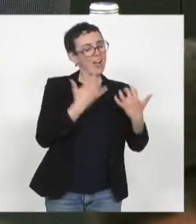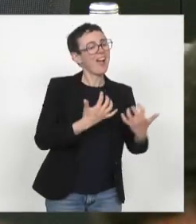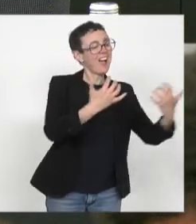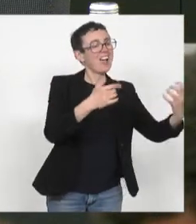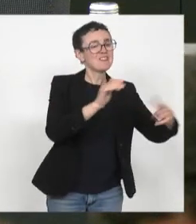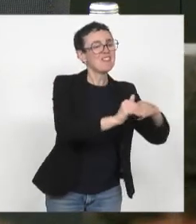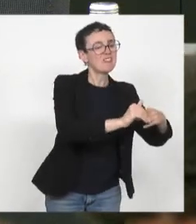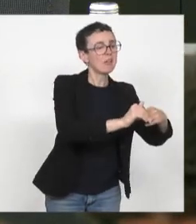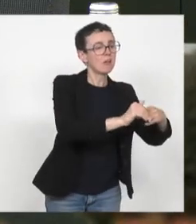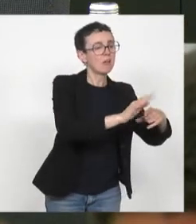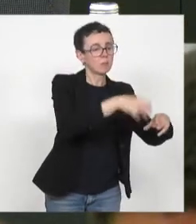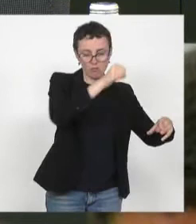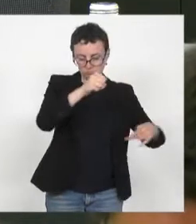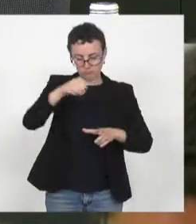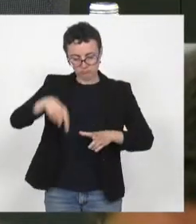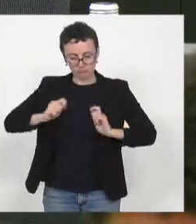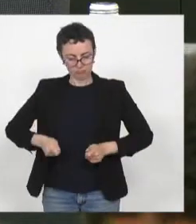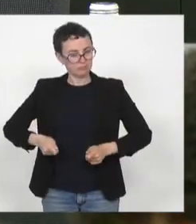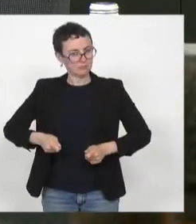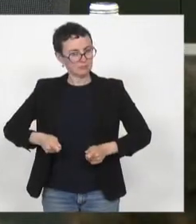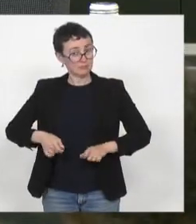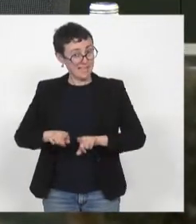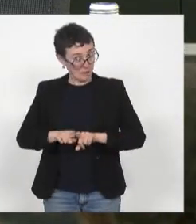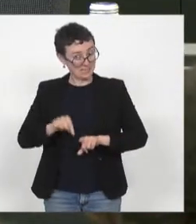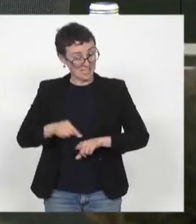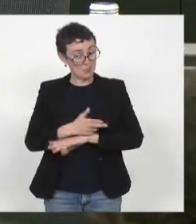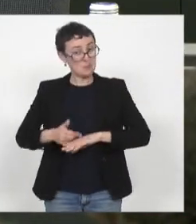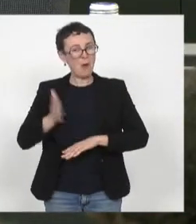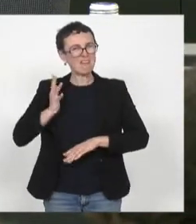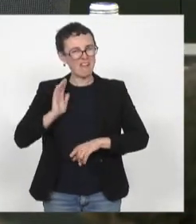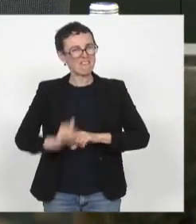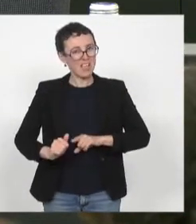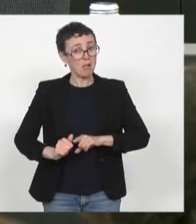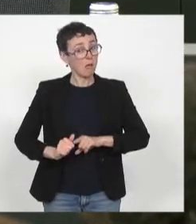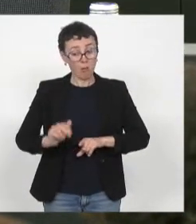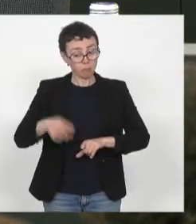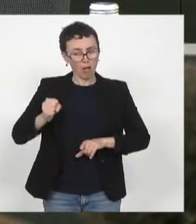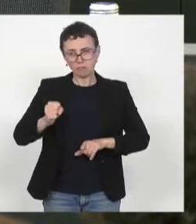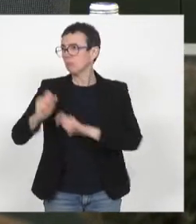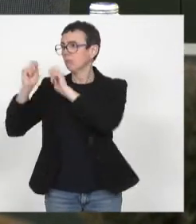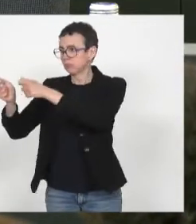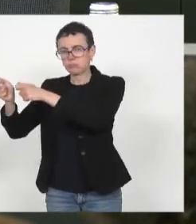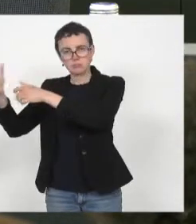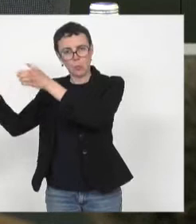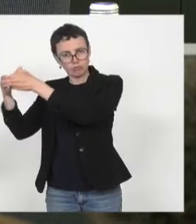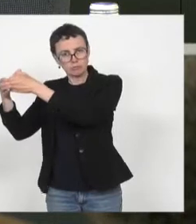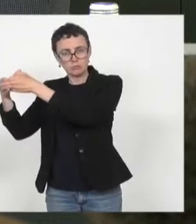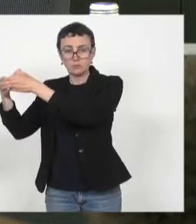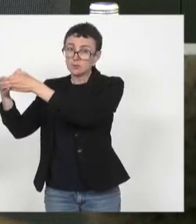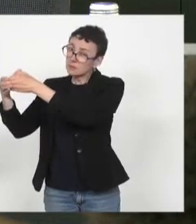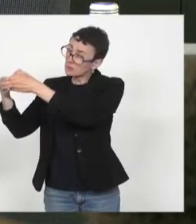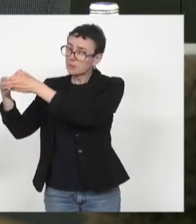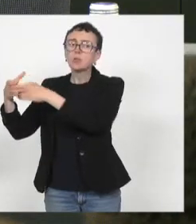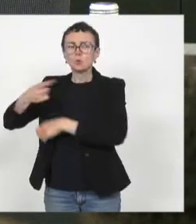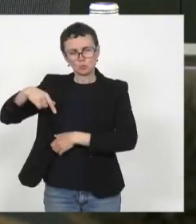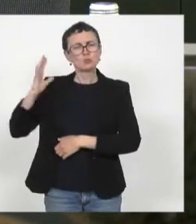Vice-président. Nous en avons discuté à plusieurs reprises avec vous et nous vous remercions pour ces échanges, Monsieur le Vice-président, ainsi qu'avec les